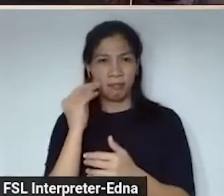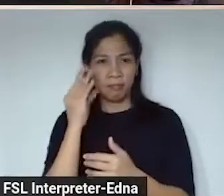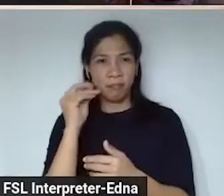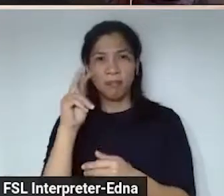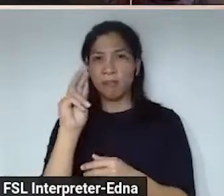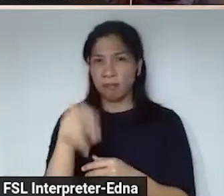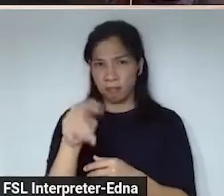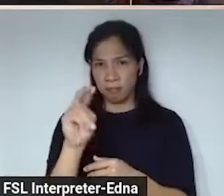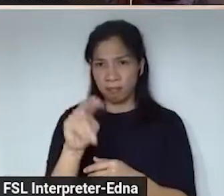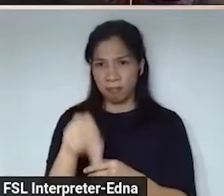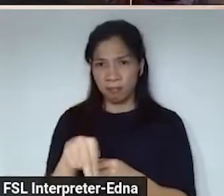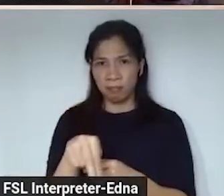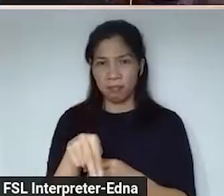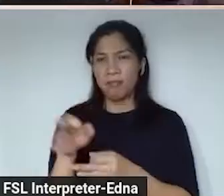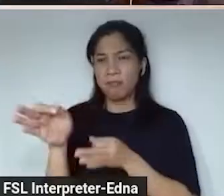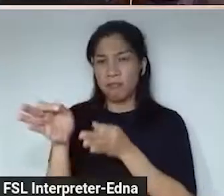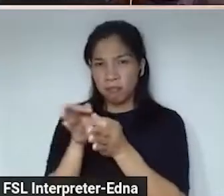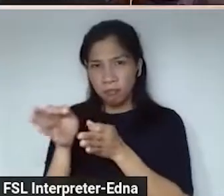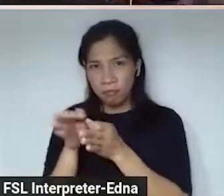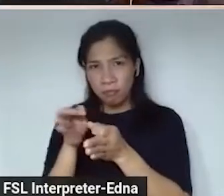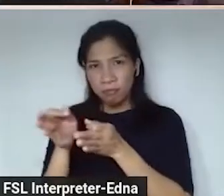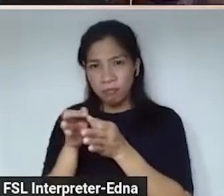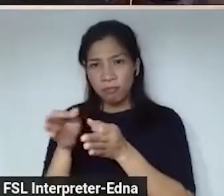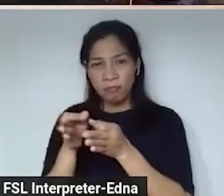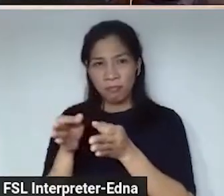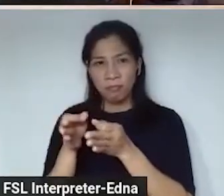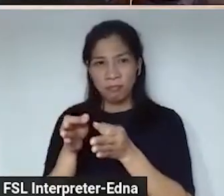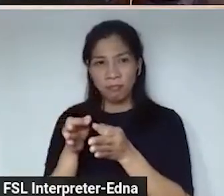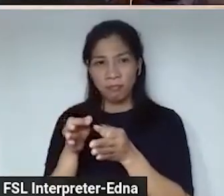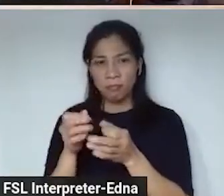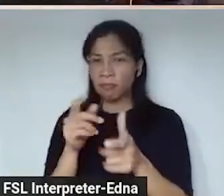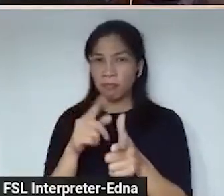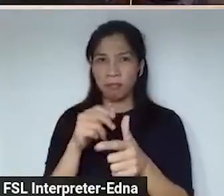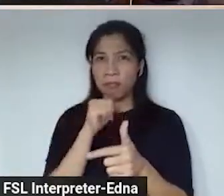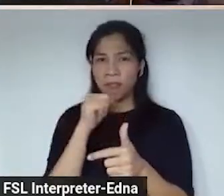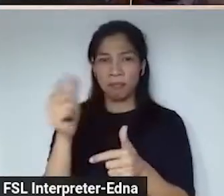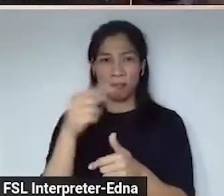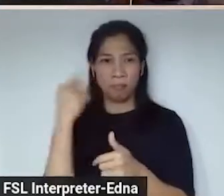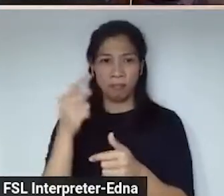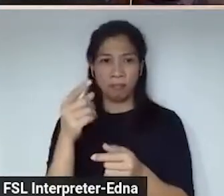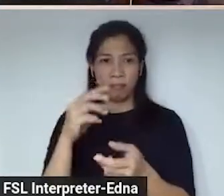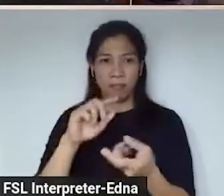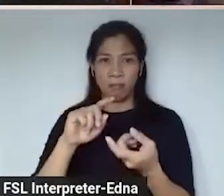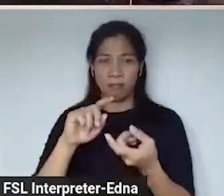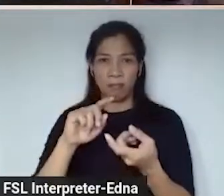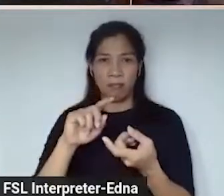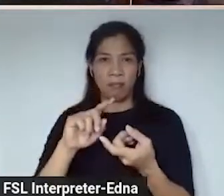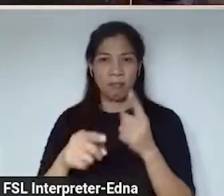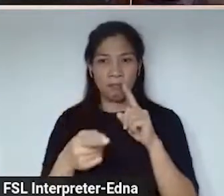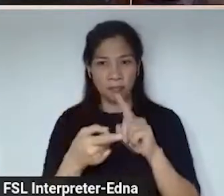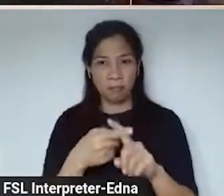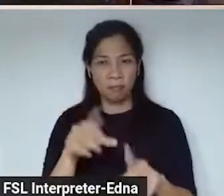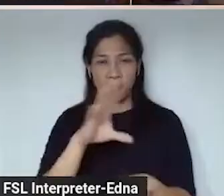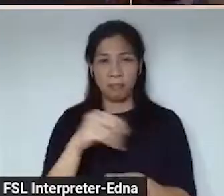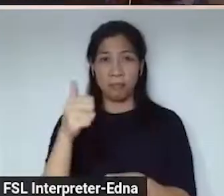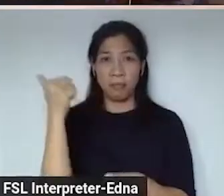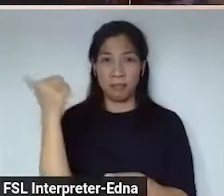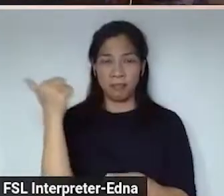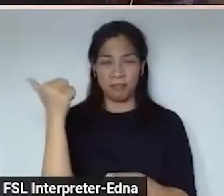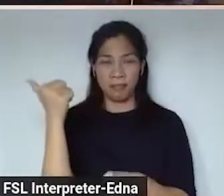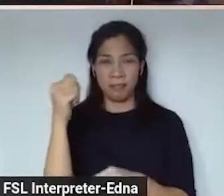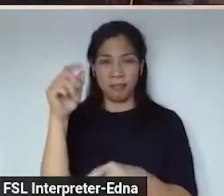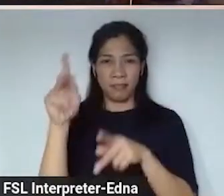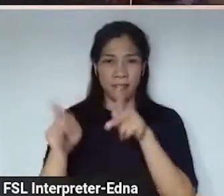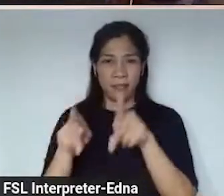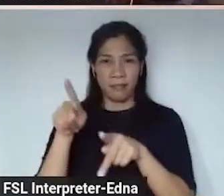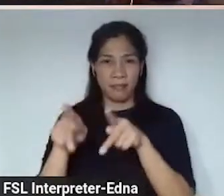kanilang i-explain ang, ano, not only to your friends, sa iba pang mga, kasi yung mga batchmates, diba? Magugulat talaga sila eh na, yes. O si